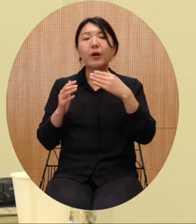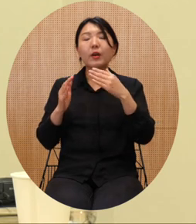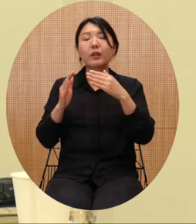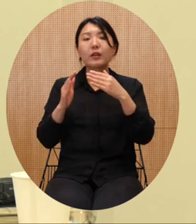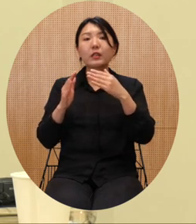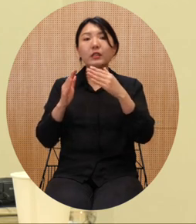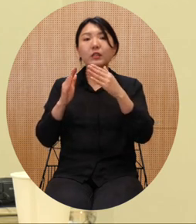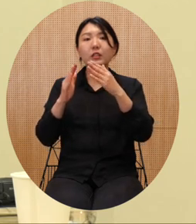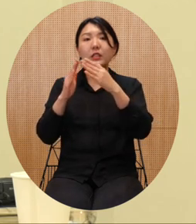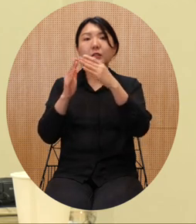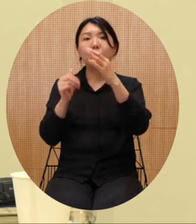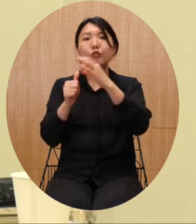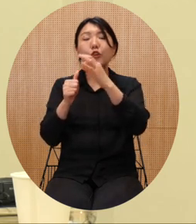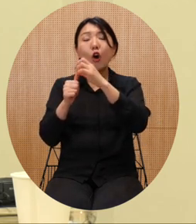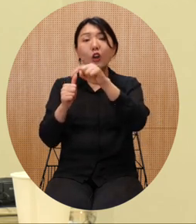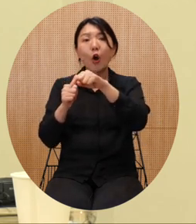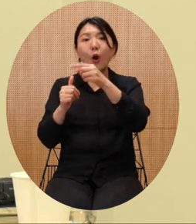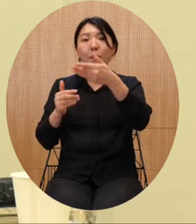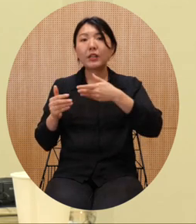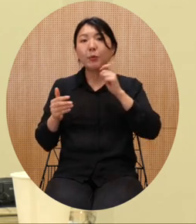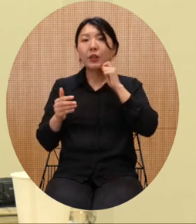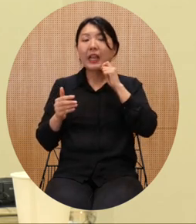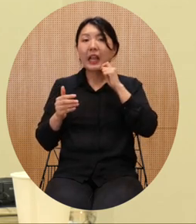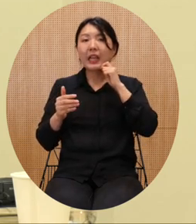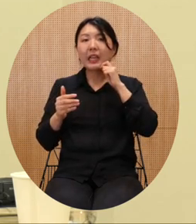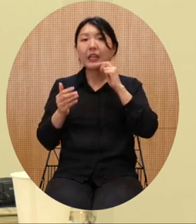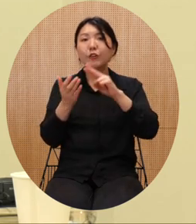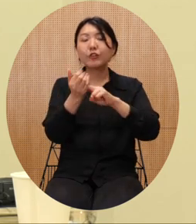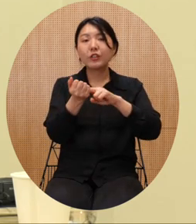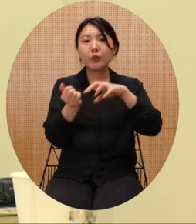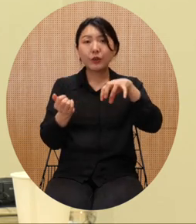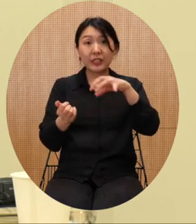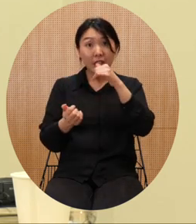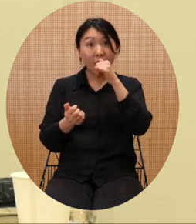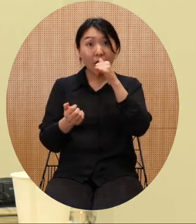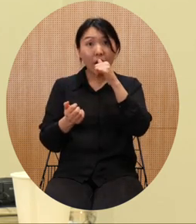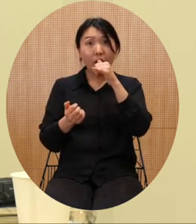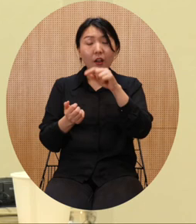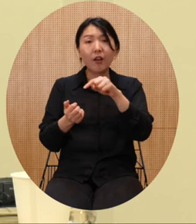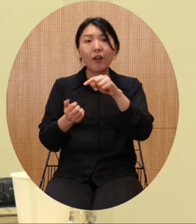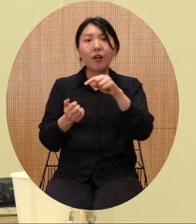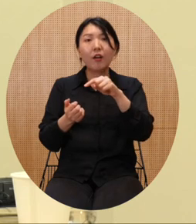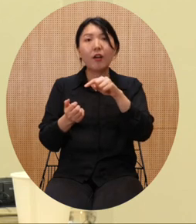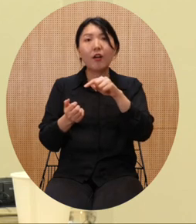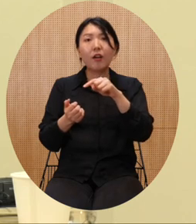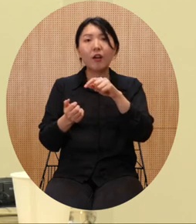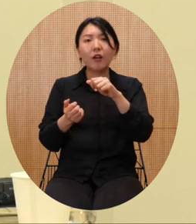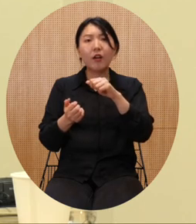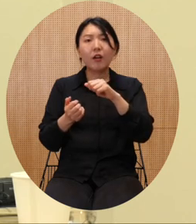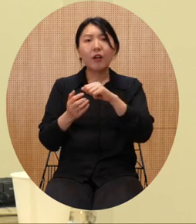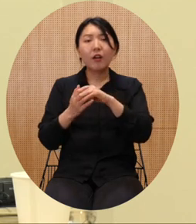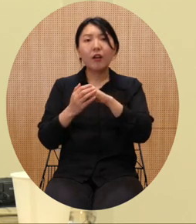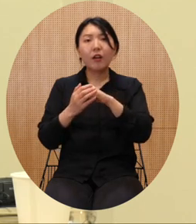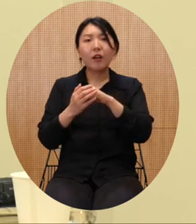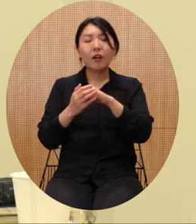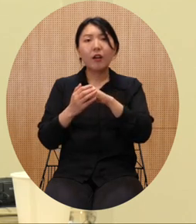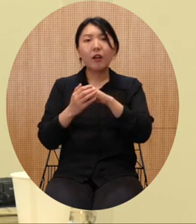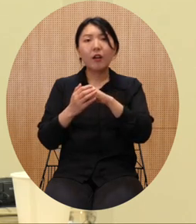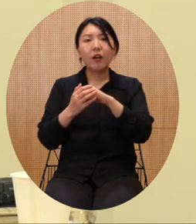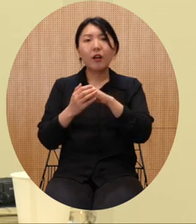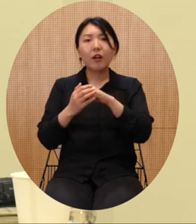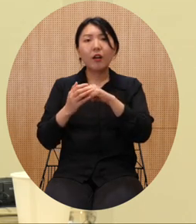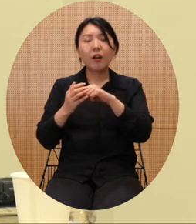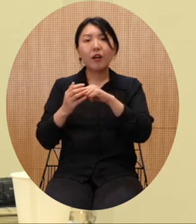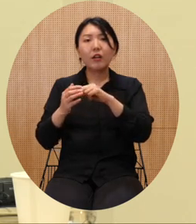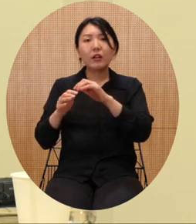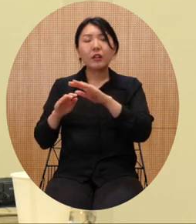대한 사각지대를 하다 보니 잘못 지원을 하면 정부 차원에서 주거급여를 받고 있는 45%보다 더